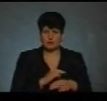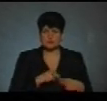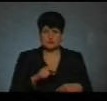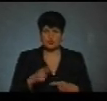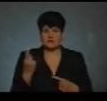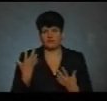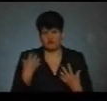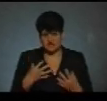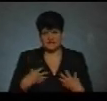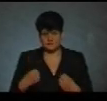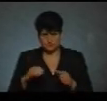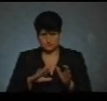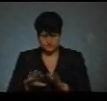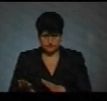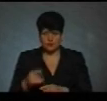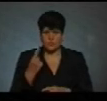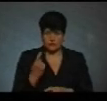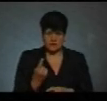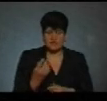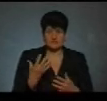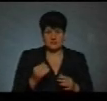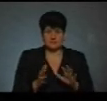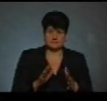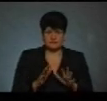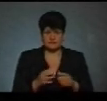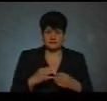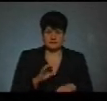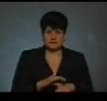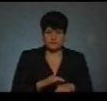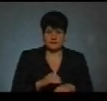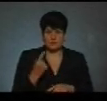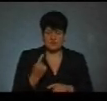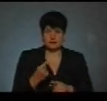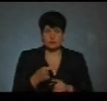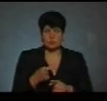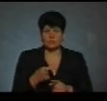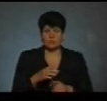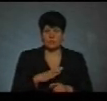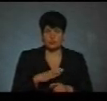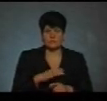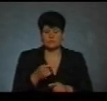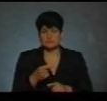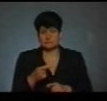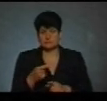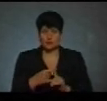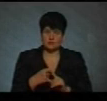вже виздоровів, один вже майже виздоровів, вже був один аналіз негативний, другий